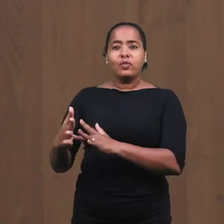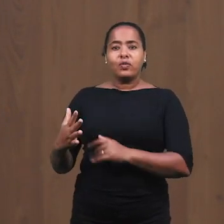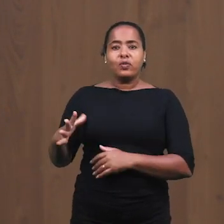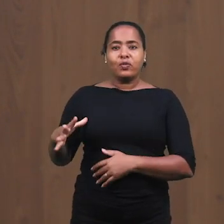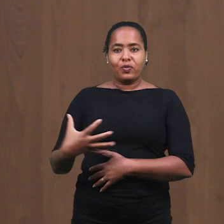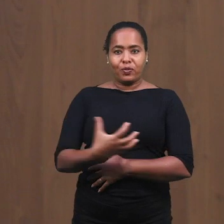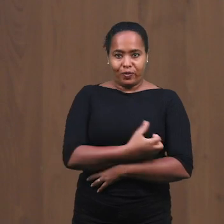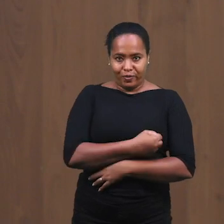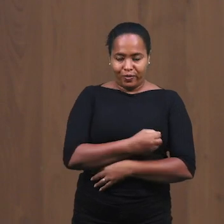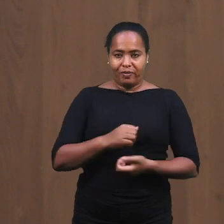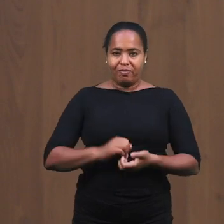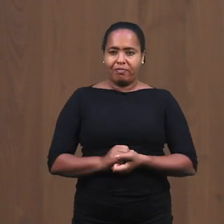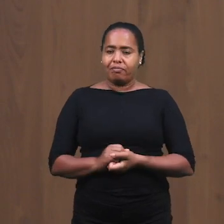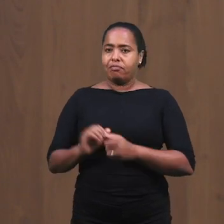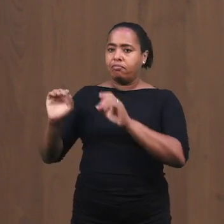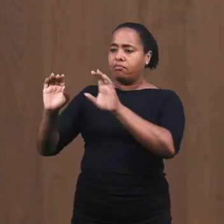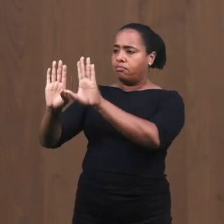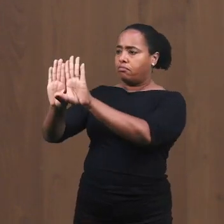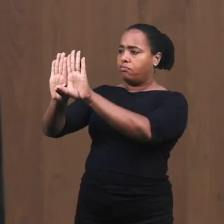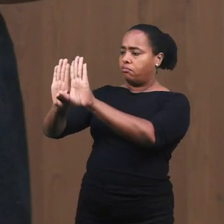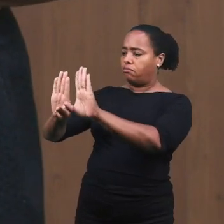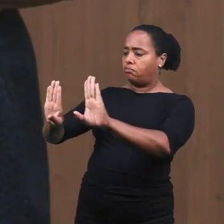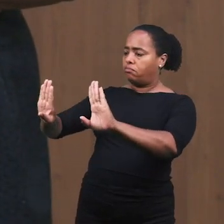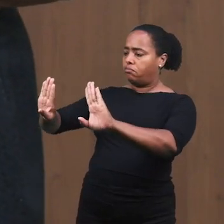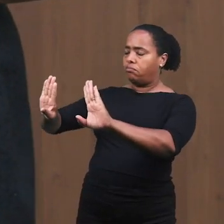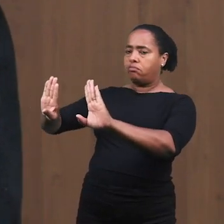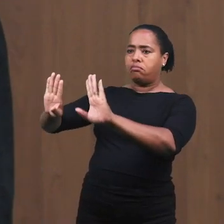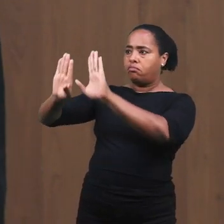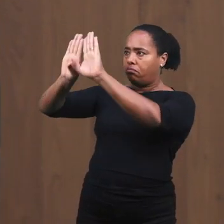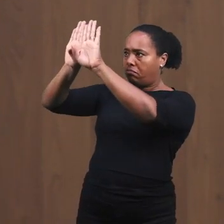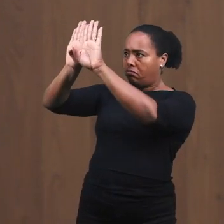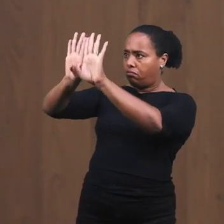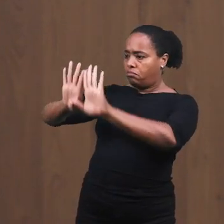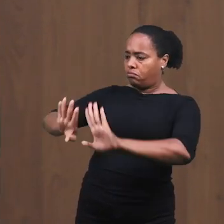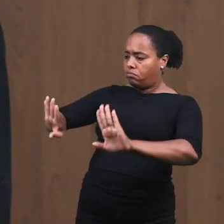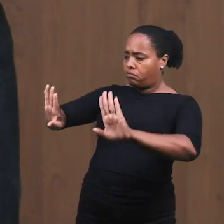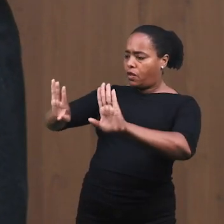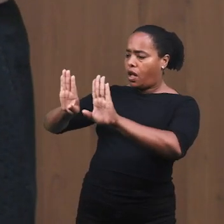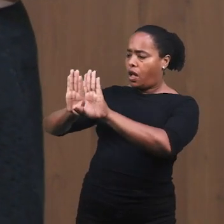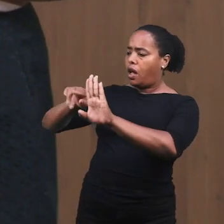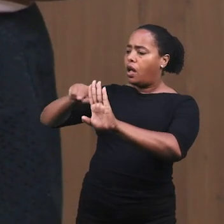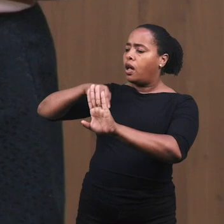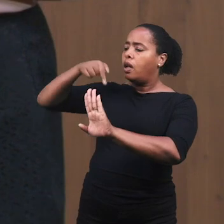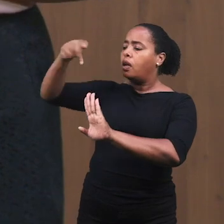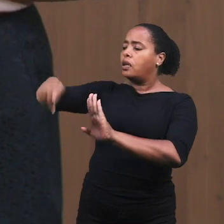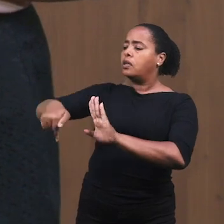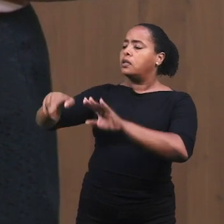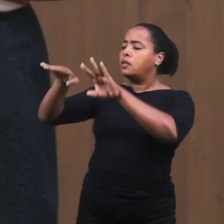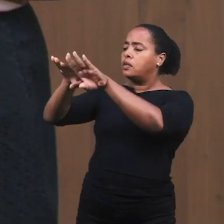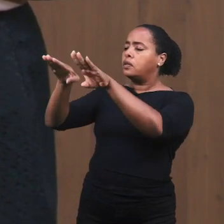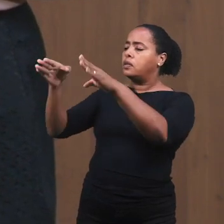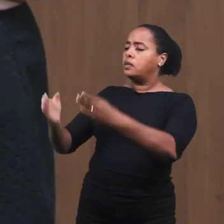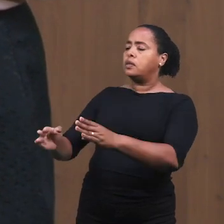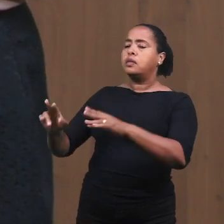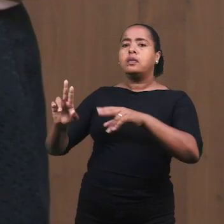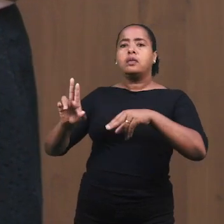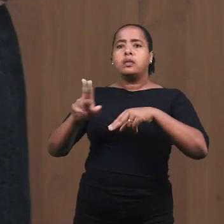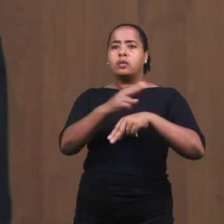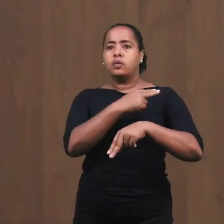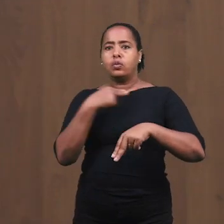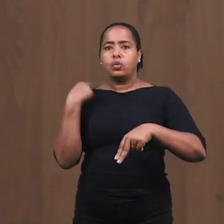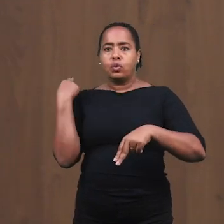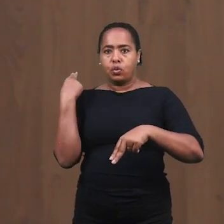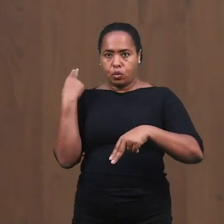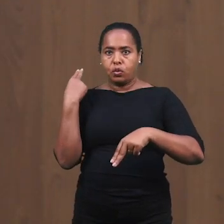принимаем Иисуса Спасителем. И дверь за, сразу после двери в скинию